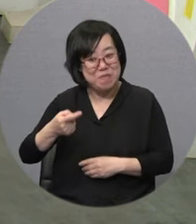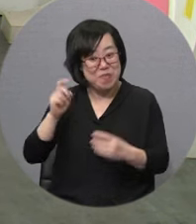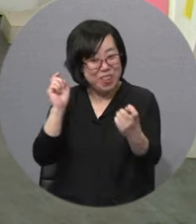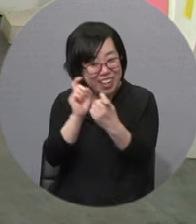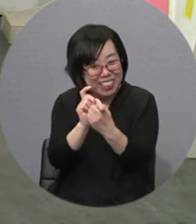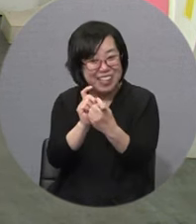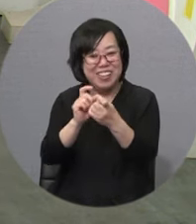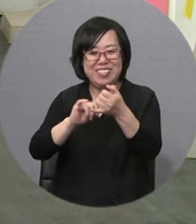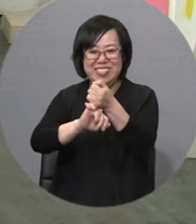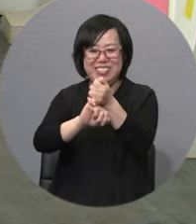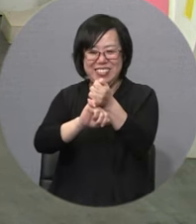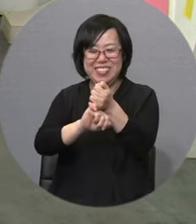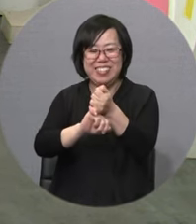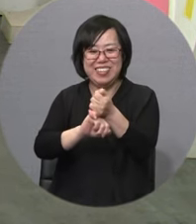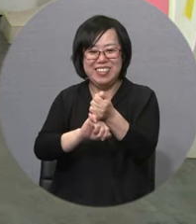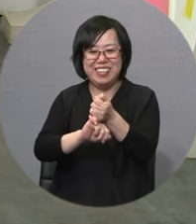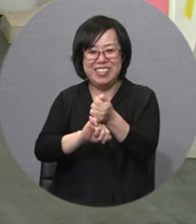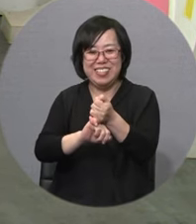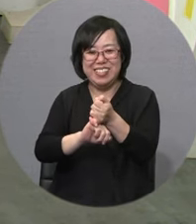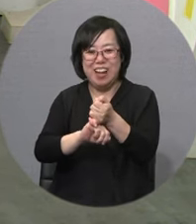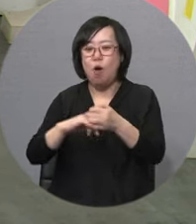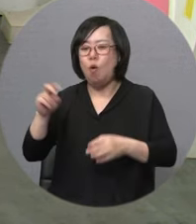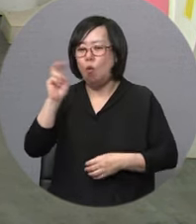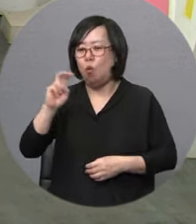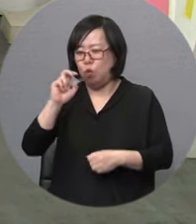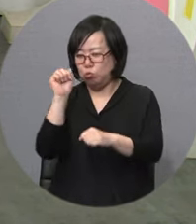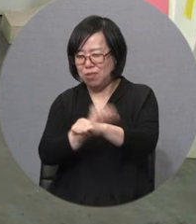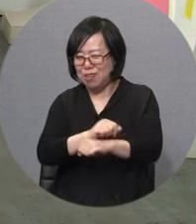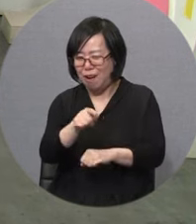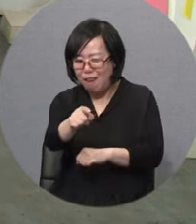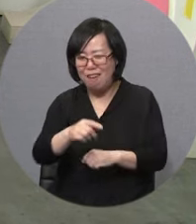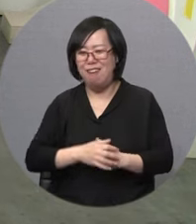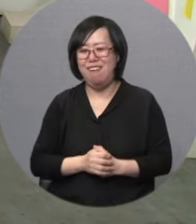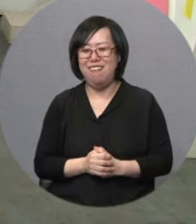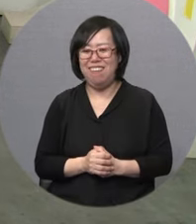반갑습니다. 고맙습니다. 예, 예, 예. 노래, 네, 선배님. 참말로 잘 들었어. 네.